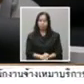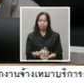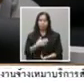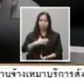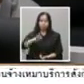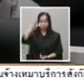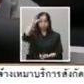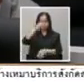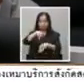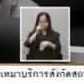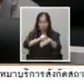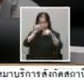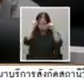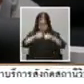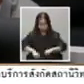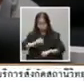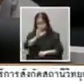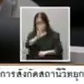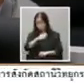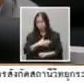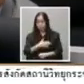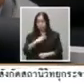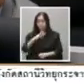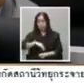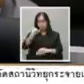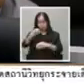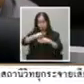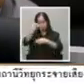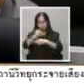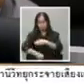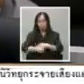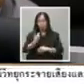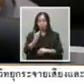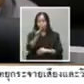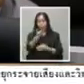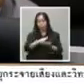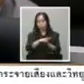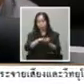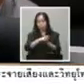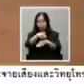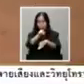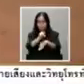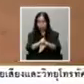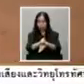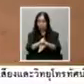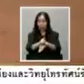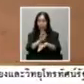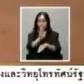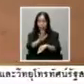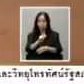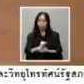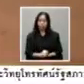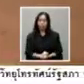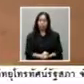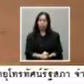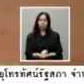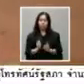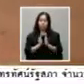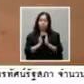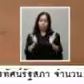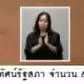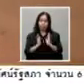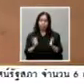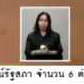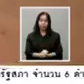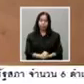งขอให้ท่านประธานได้วินิจฉัย ท่านประธาน ให้เป็นที่สิ้นสุดครับ ขออนุญาต ท่านประธาน ขออนุญาตวินิจฉัยได้ ต่อประเด็นของผมก่อนครับขอขอบคุณท่านประธานครับ ขออนุญาต